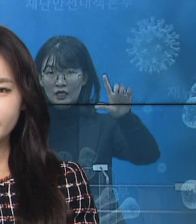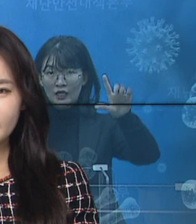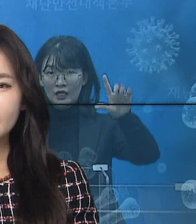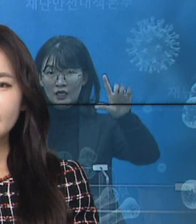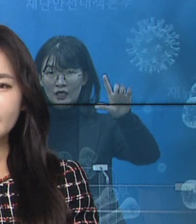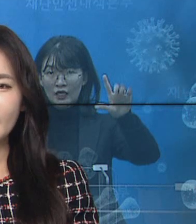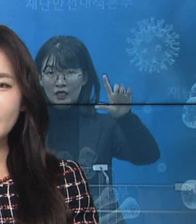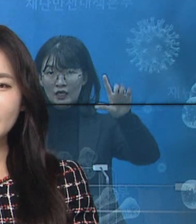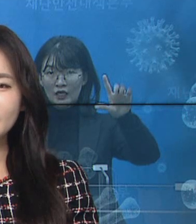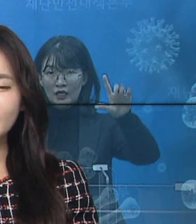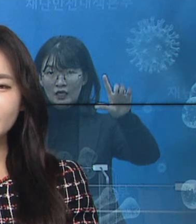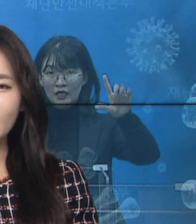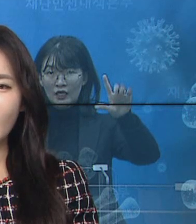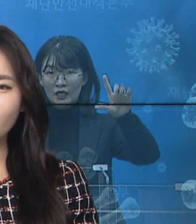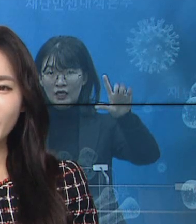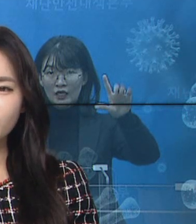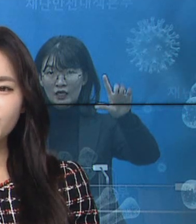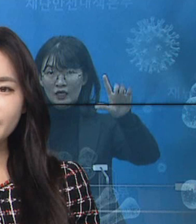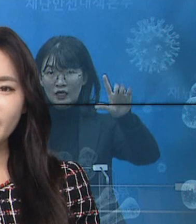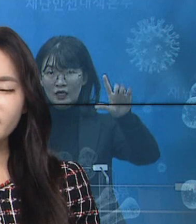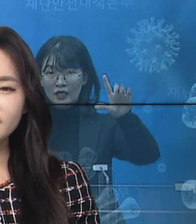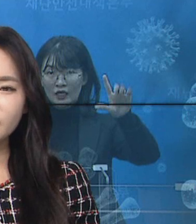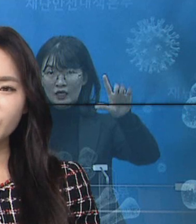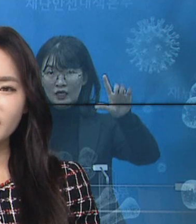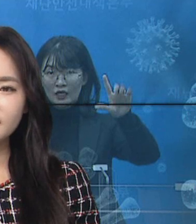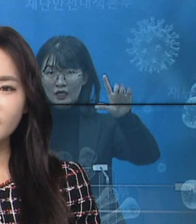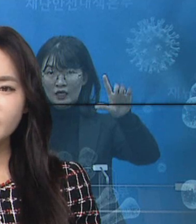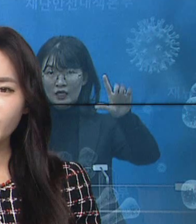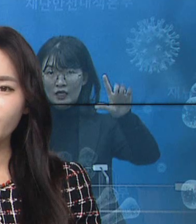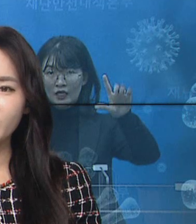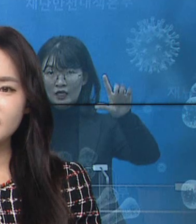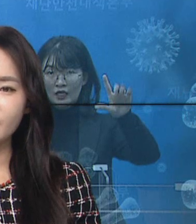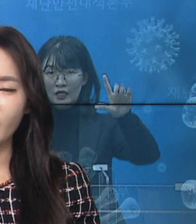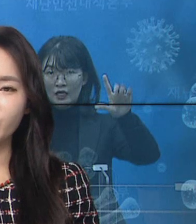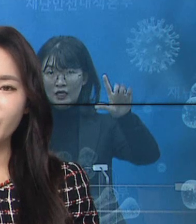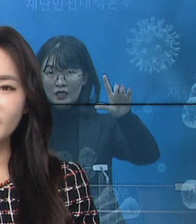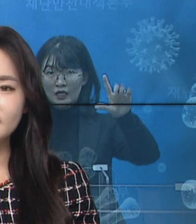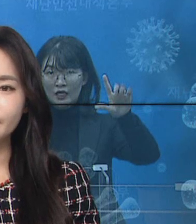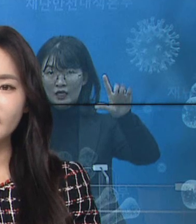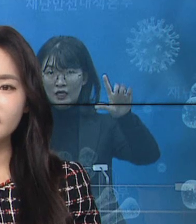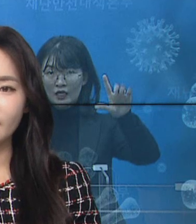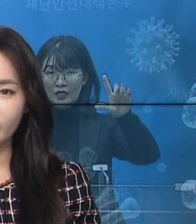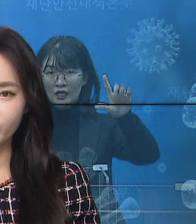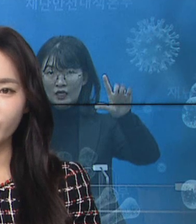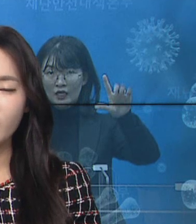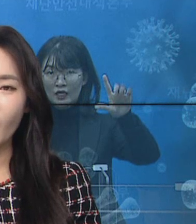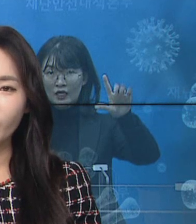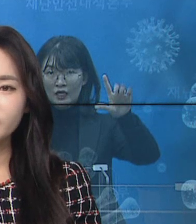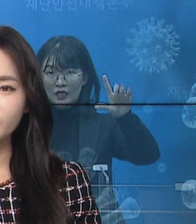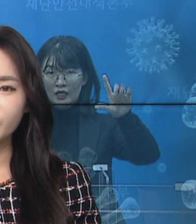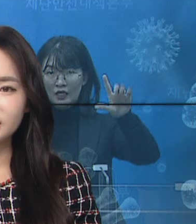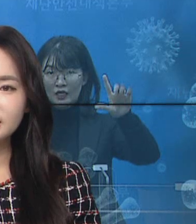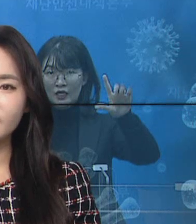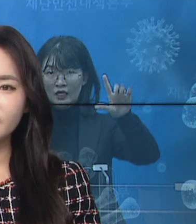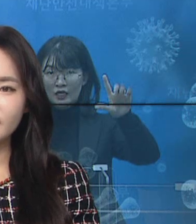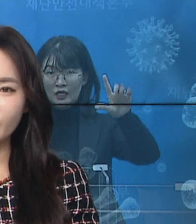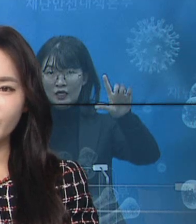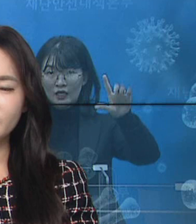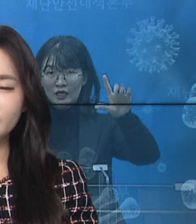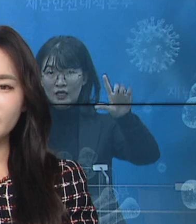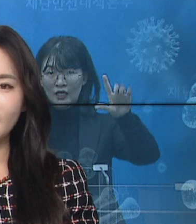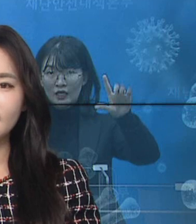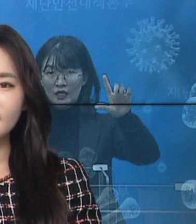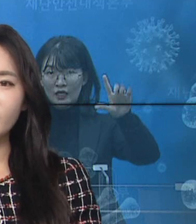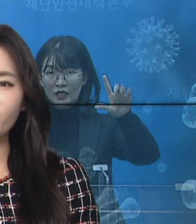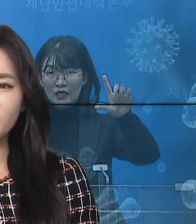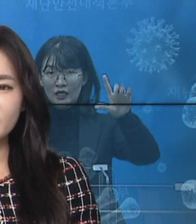750명을 넘어섰습니다. 네, 다행히 지난달 하루에 수십 명씩 쏟아지던 선교단체와 교회의 집단 감염도 어느 정도 진정세를